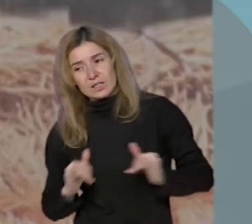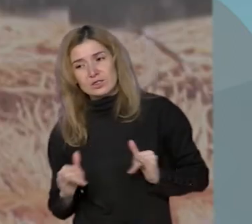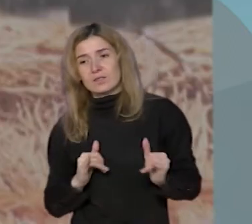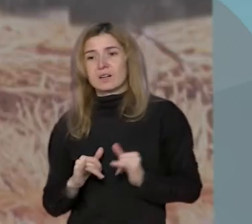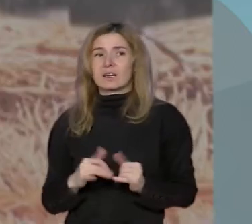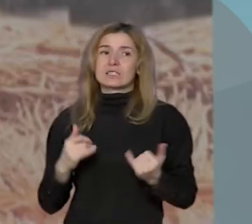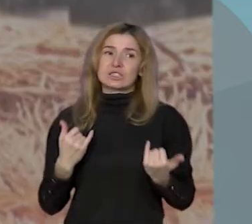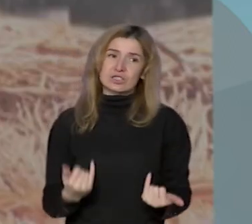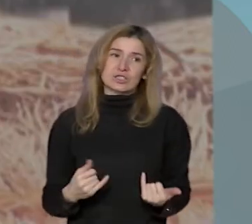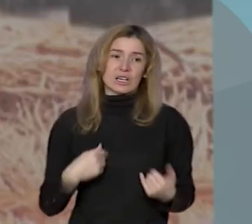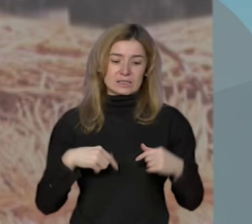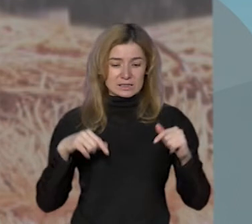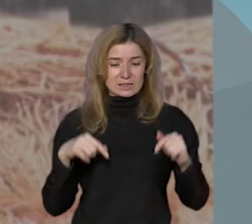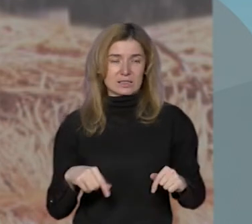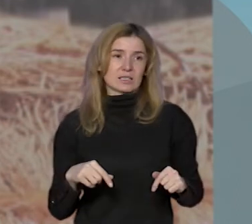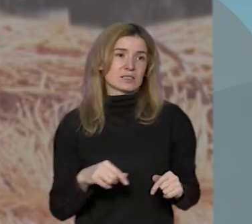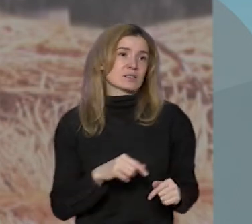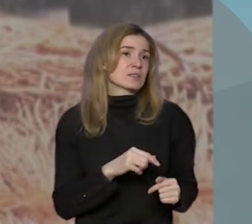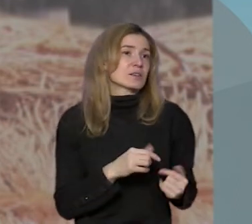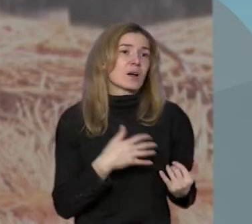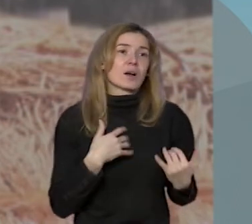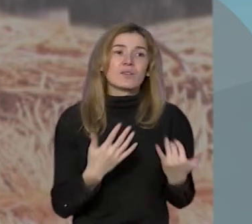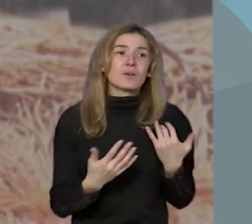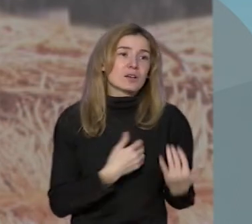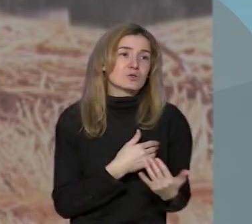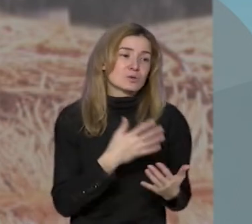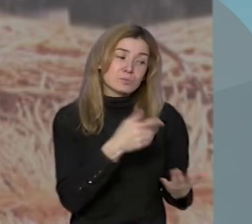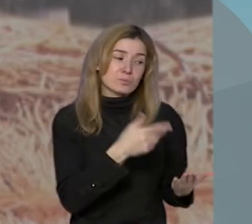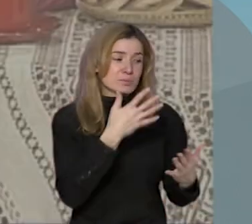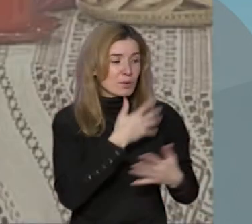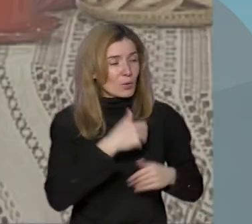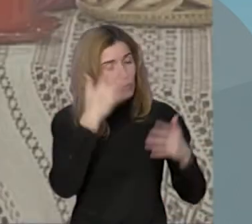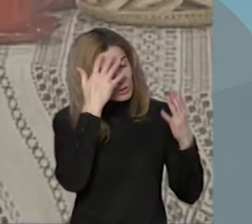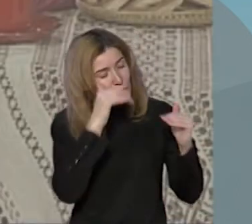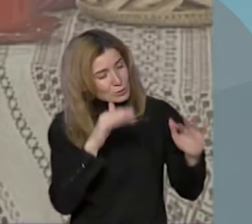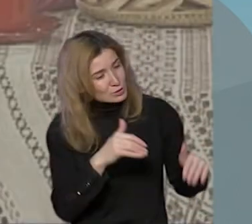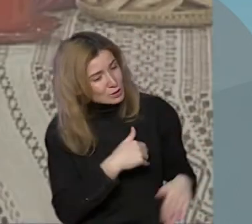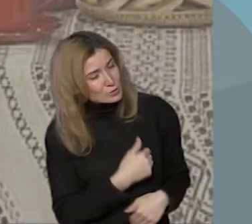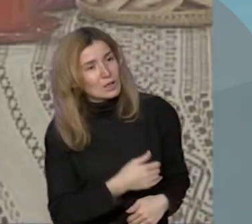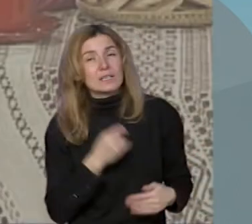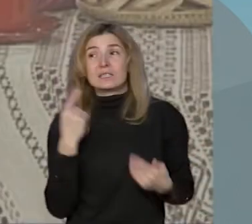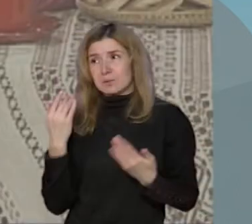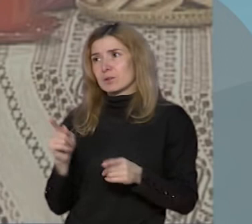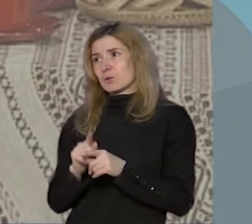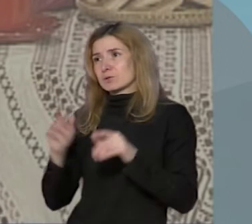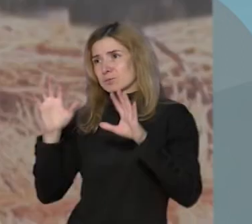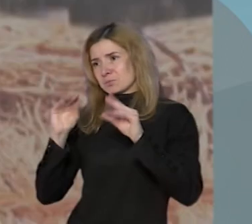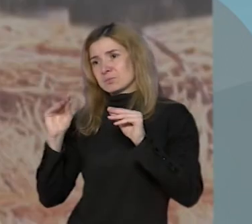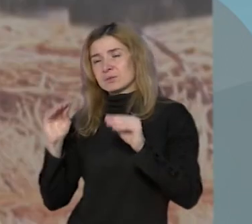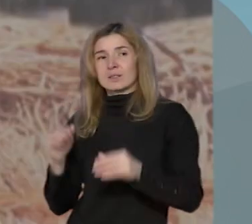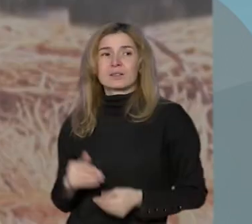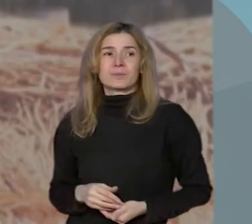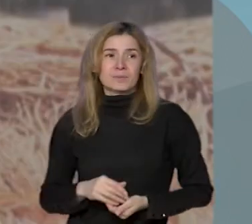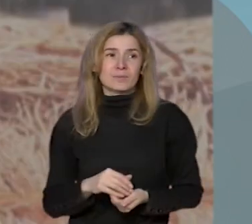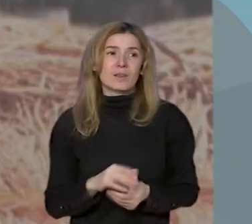разговариваю. Вот прямо сейчас тебе спокойной ночи пожелать хочу. И тебе приятных снов, сорока.